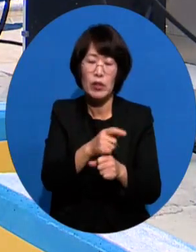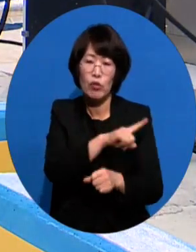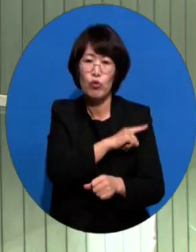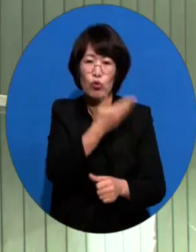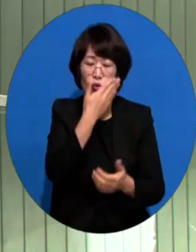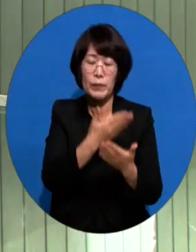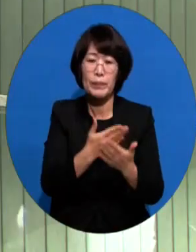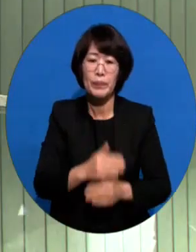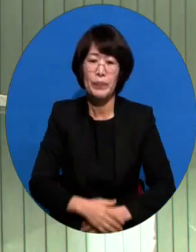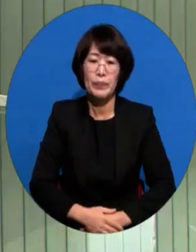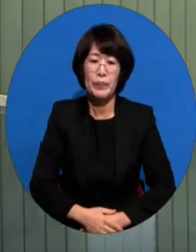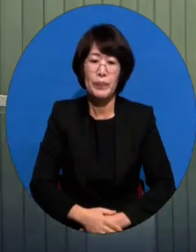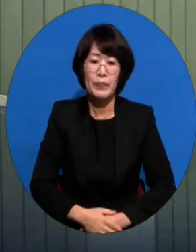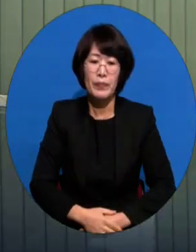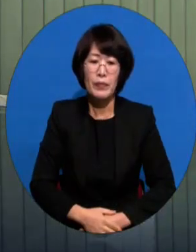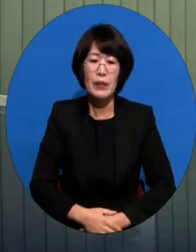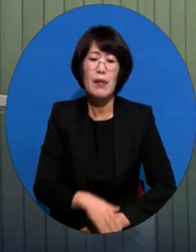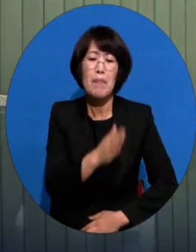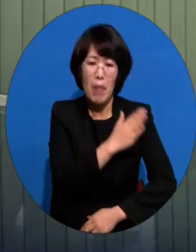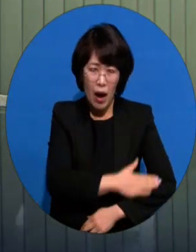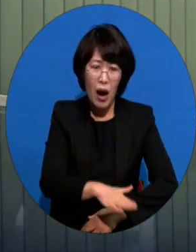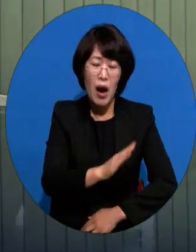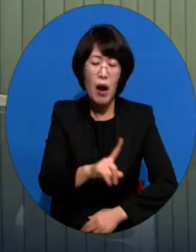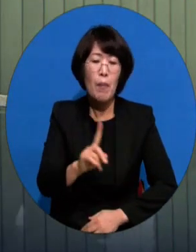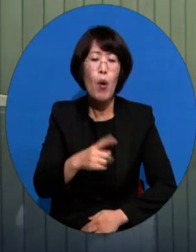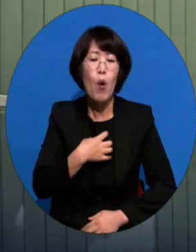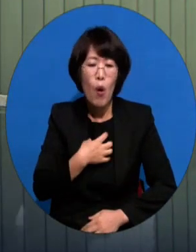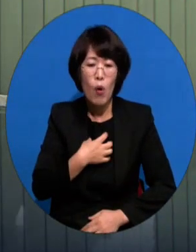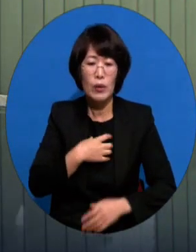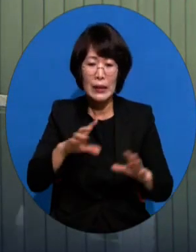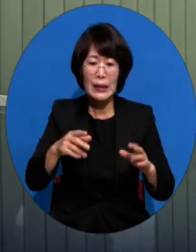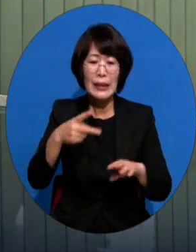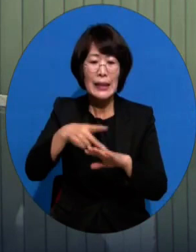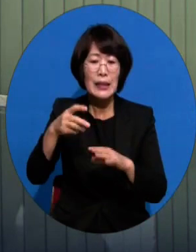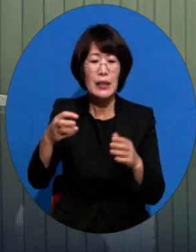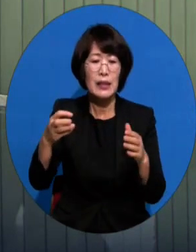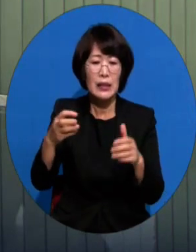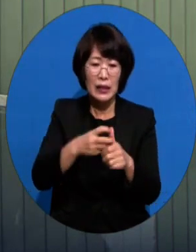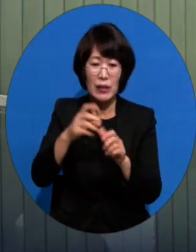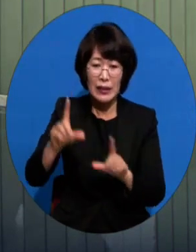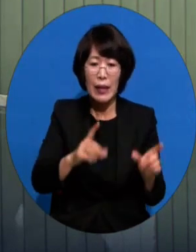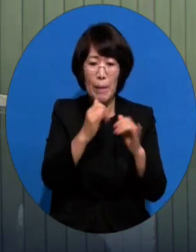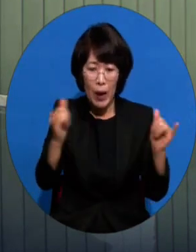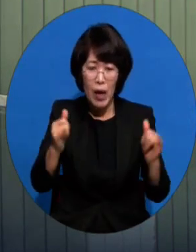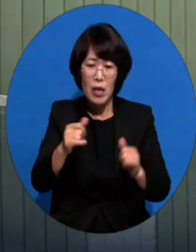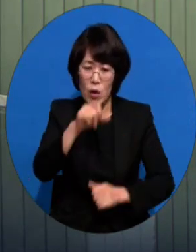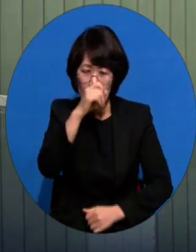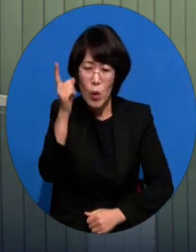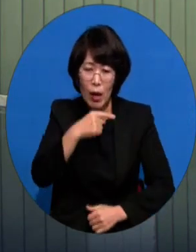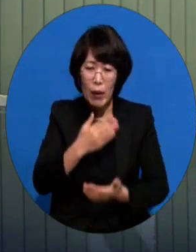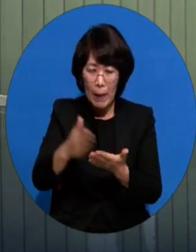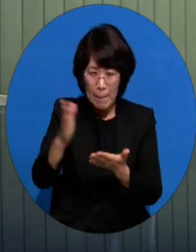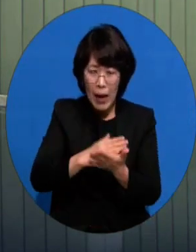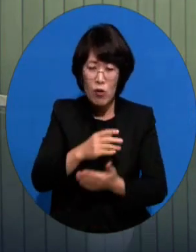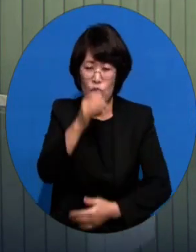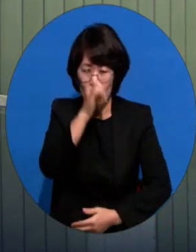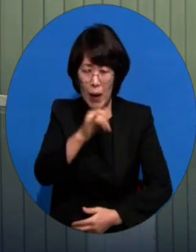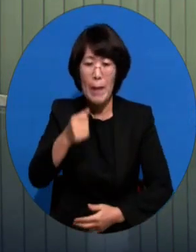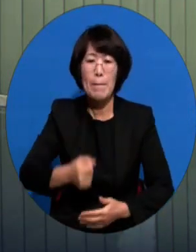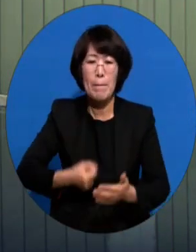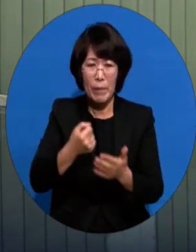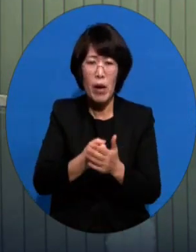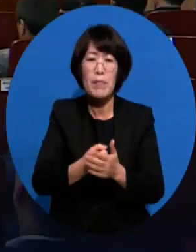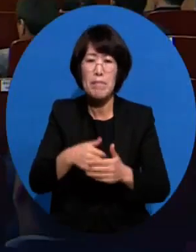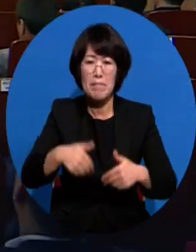과제입니다. 잘 되지 않을까 다만 걱정은 우리 신안 군민들이 장단점을 잘 고려해서 훌륭한 판단을 해줘야